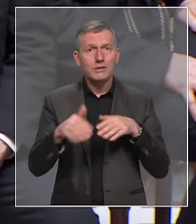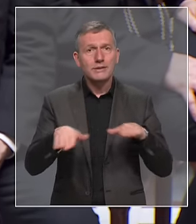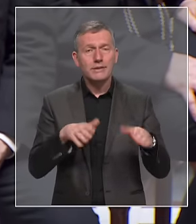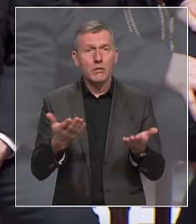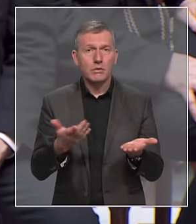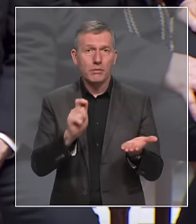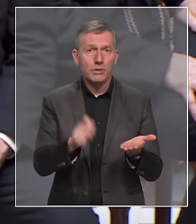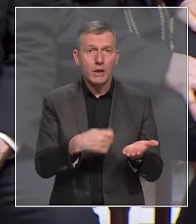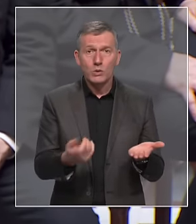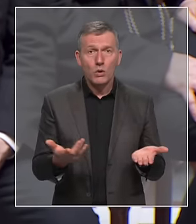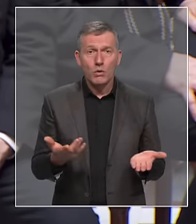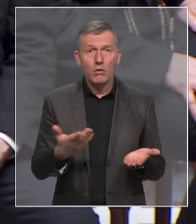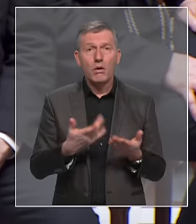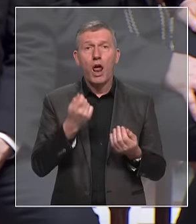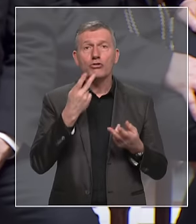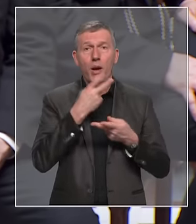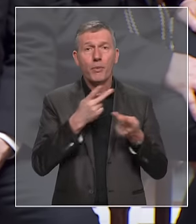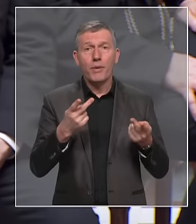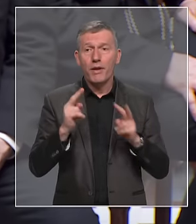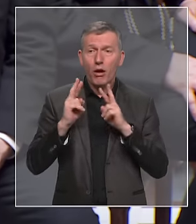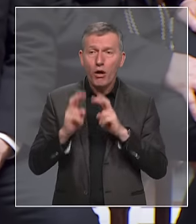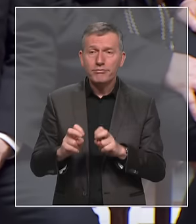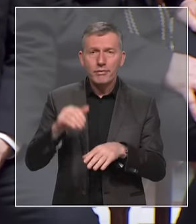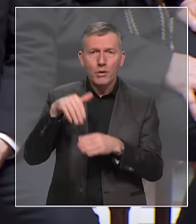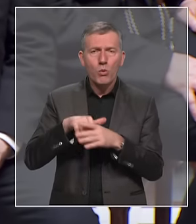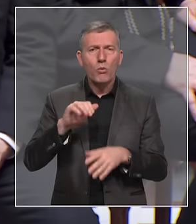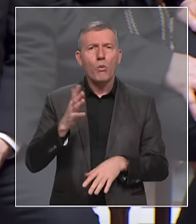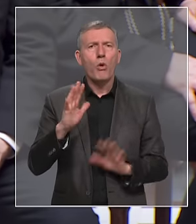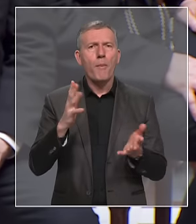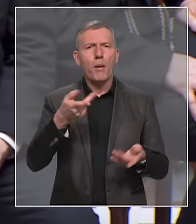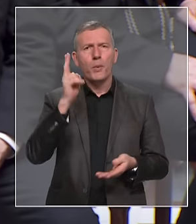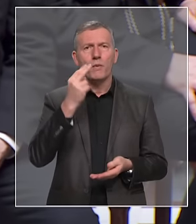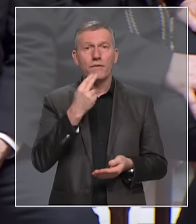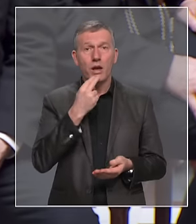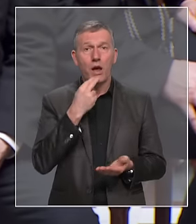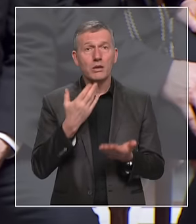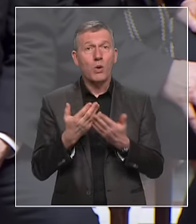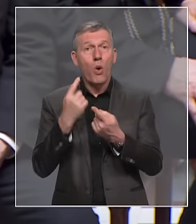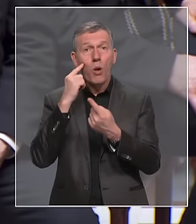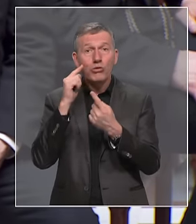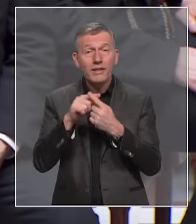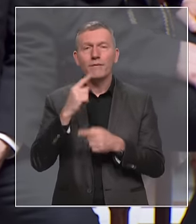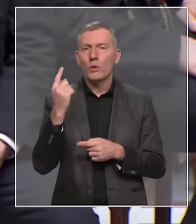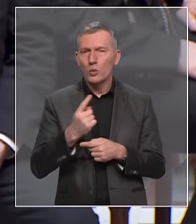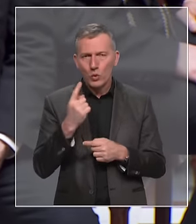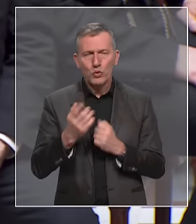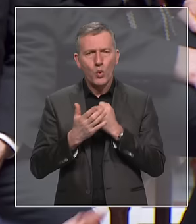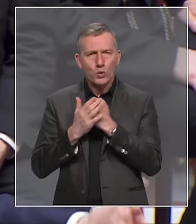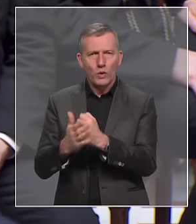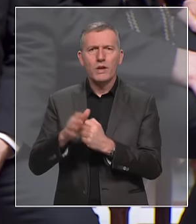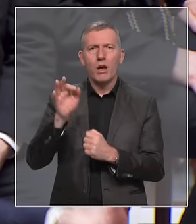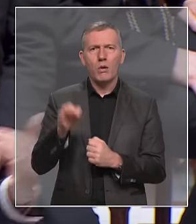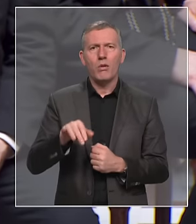c'est évidemment normal, on parle d'argent public, qu'on regarde comment est-ce qu'il peut être plus efficace. Mais je le dis, l'objectif, ça restera toujours de soutenir l'IAE